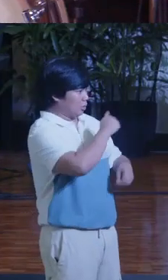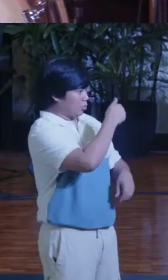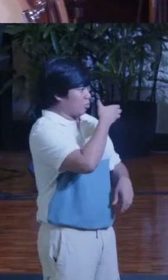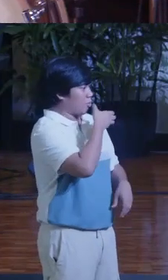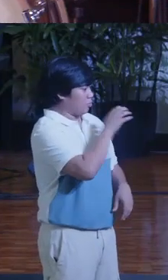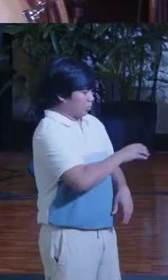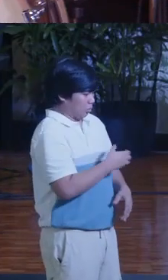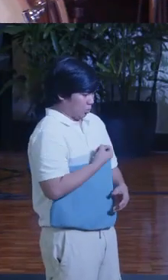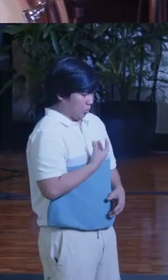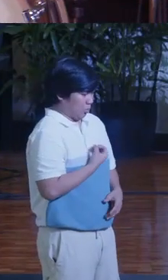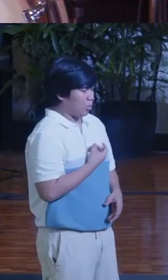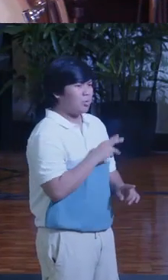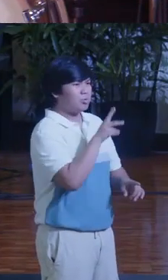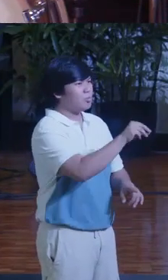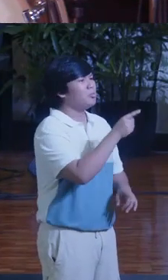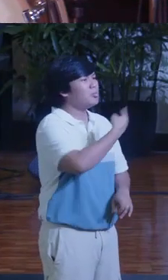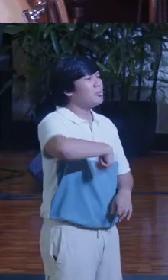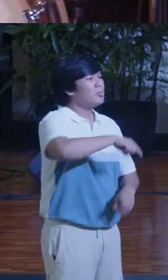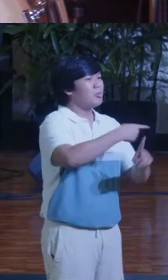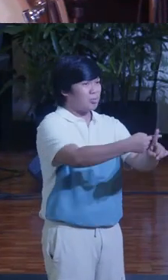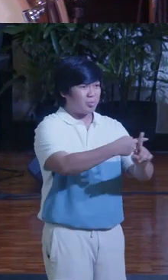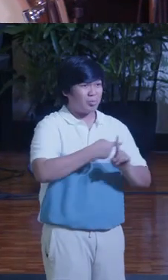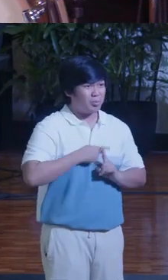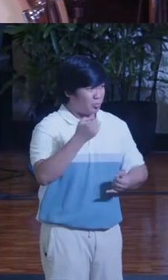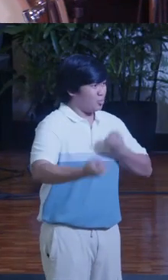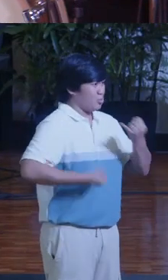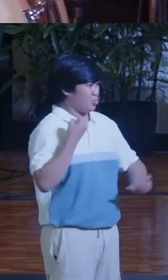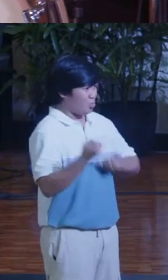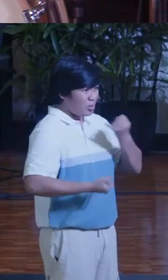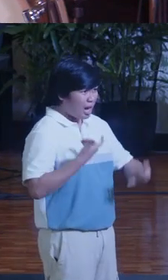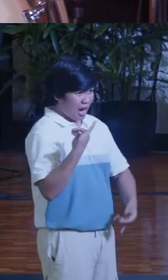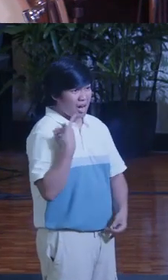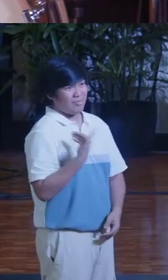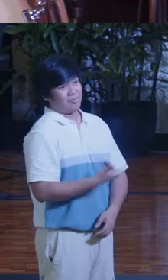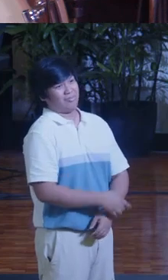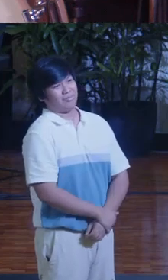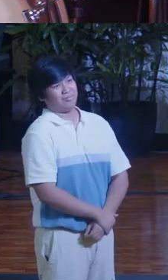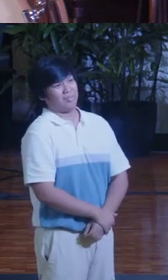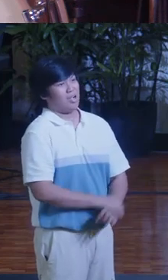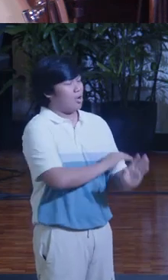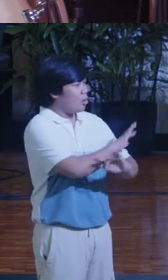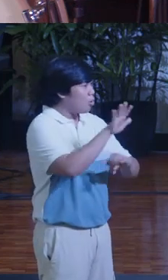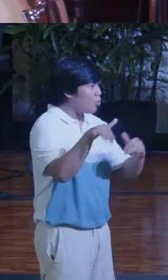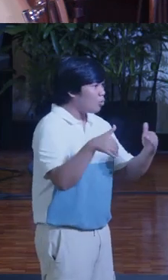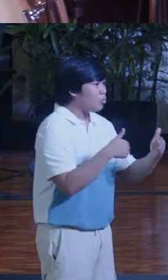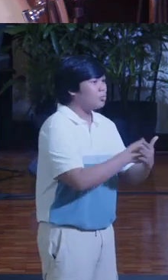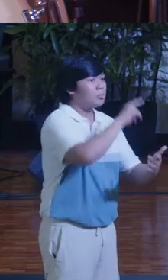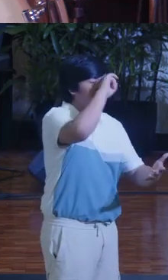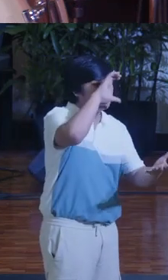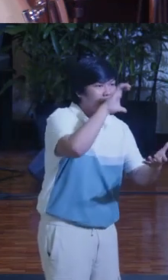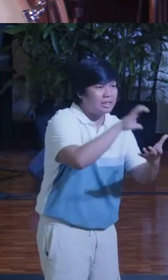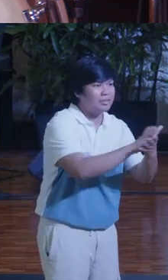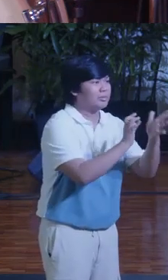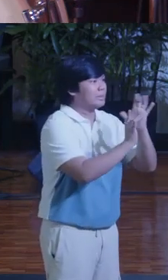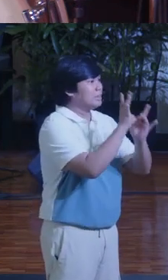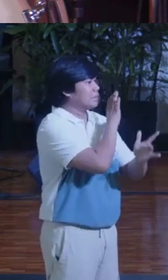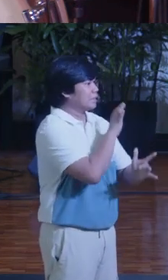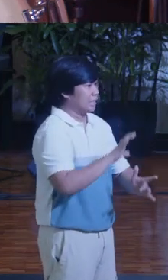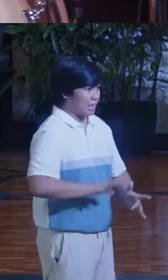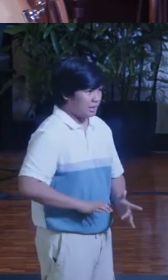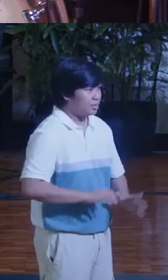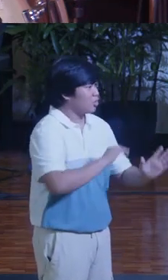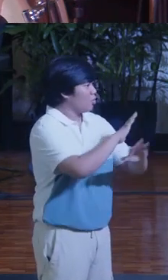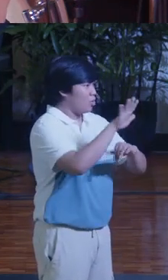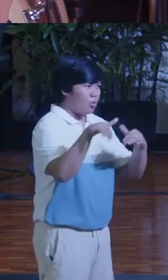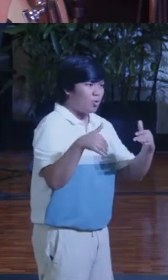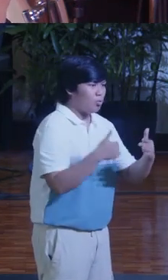innumerable angels in festal gathering. Ang mga nananampalataya na kay Kristo Jesus lamang